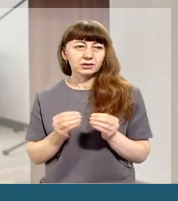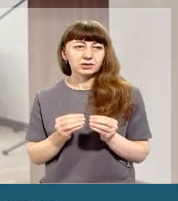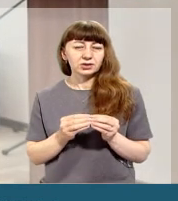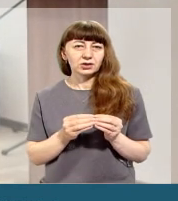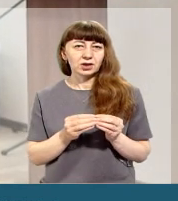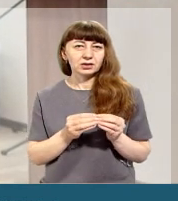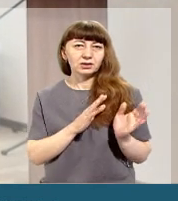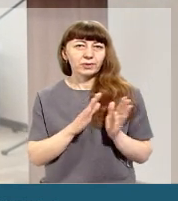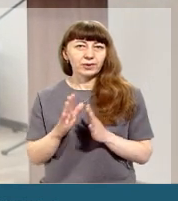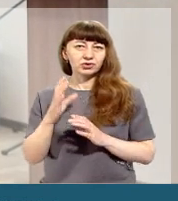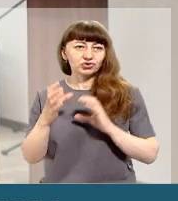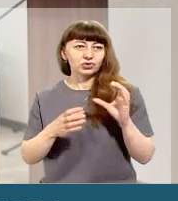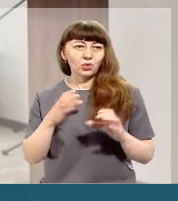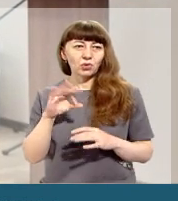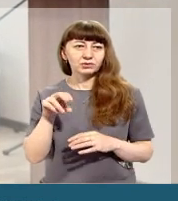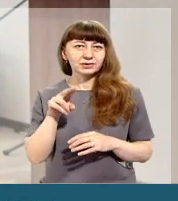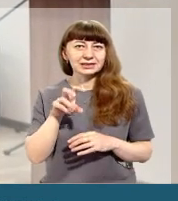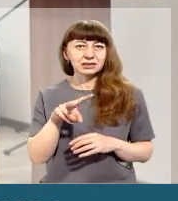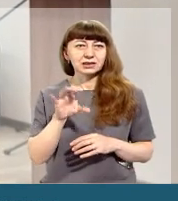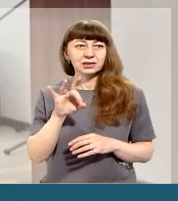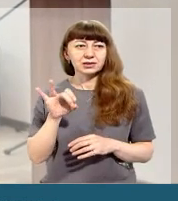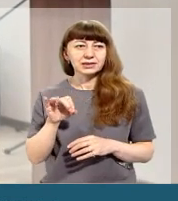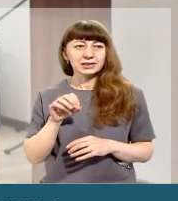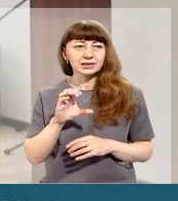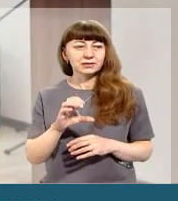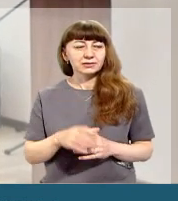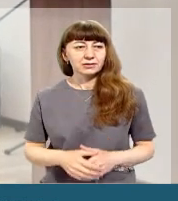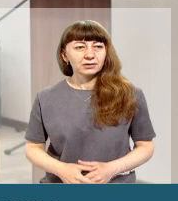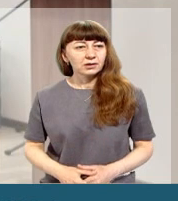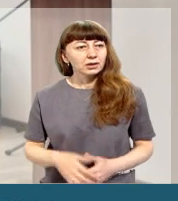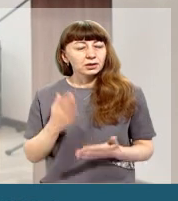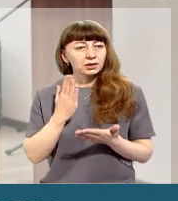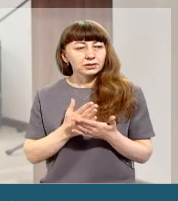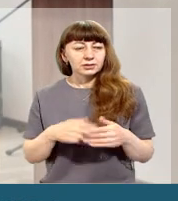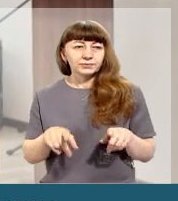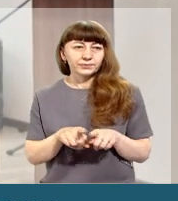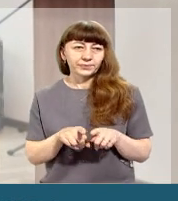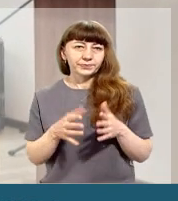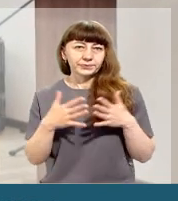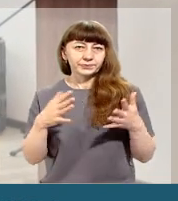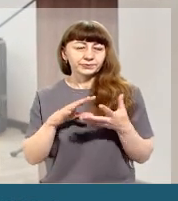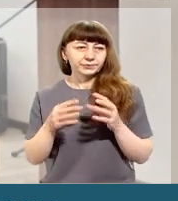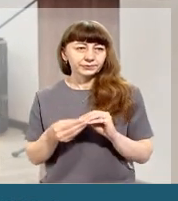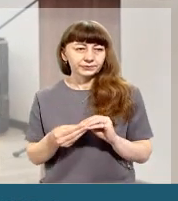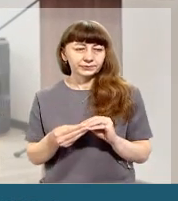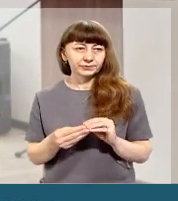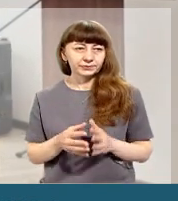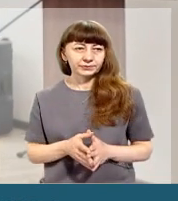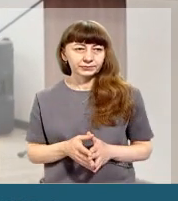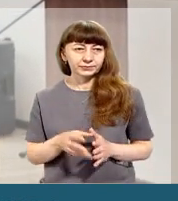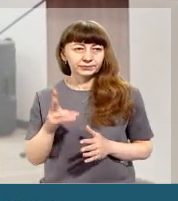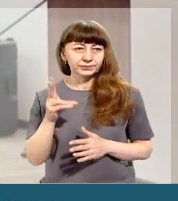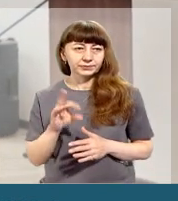по очереди чемпионат WorldSkills региональный. Также у нас есть очень большие достижения именно